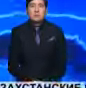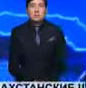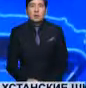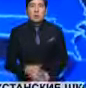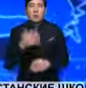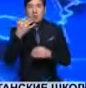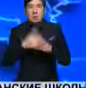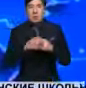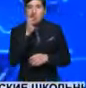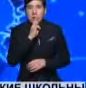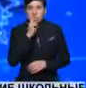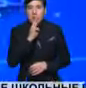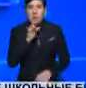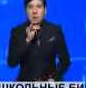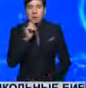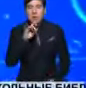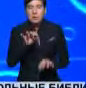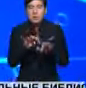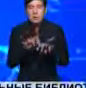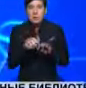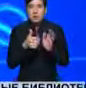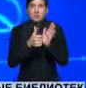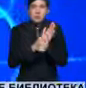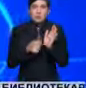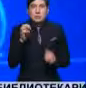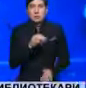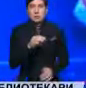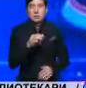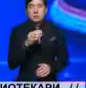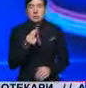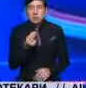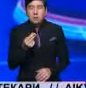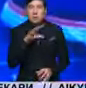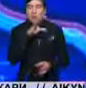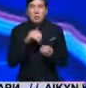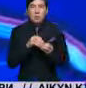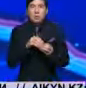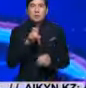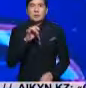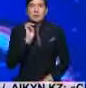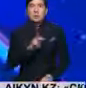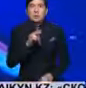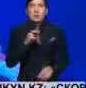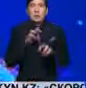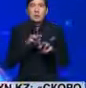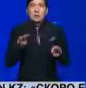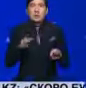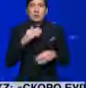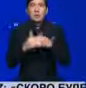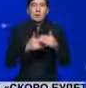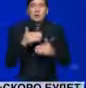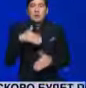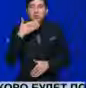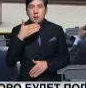Средняя заработная плата IT-специалистов составляет почти 600 тысяч тенге. Об этом на пленарном заседании Сената заявил министр цифрового развития. В